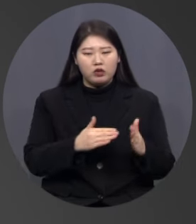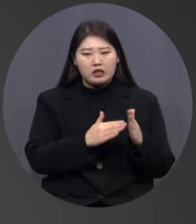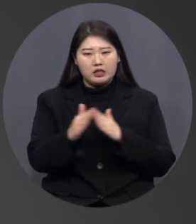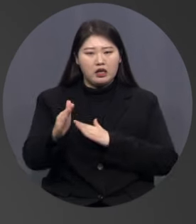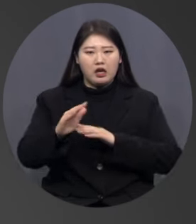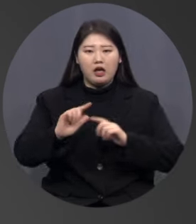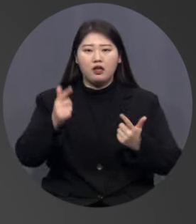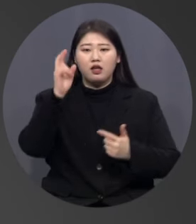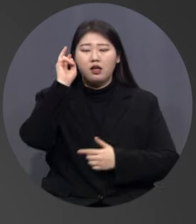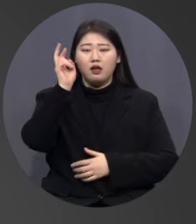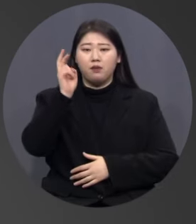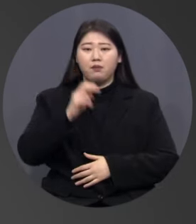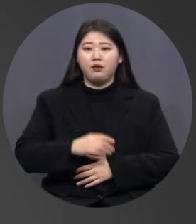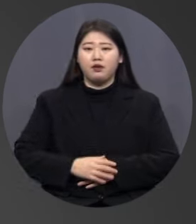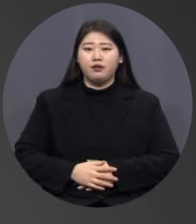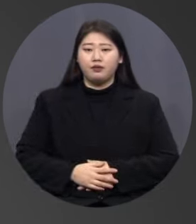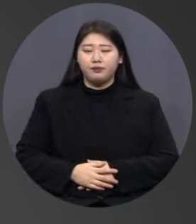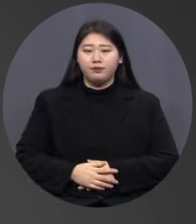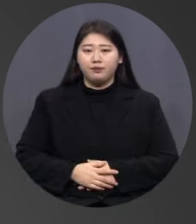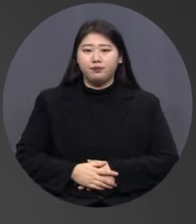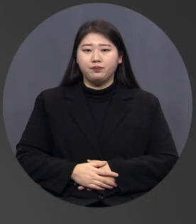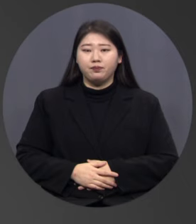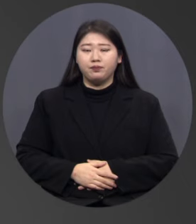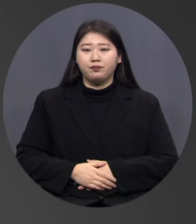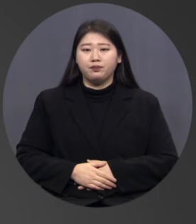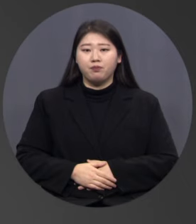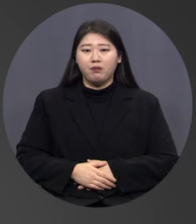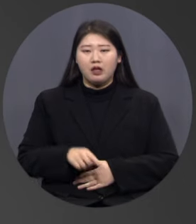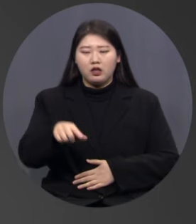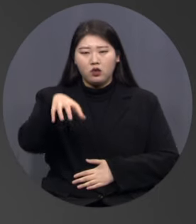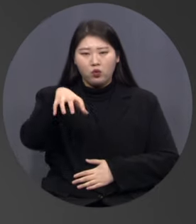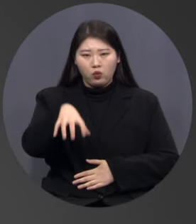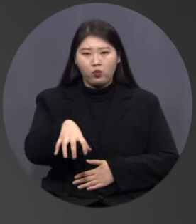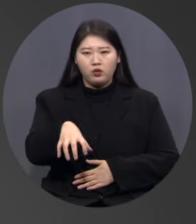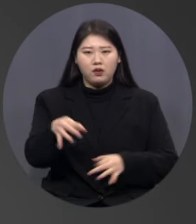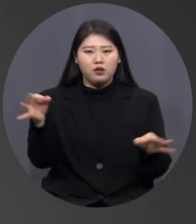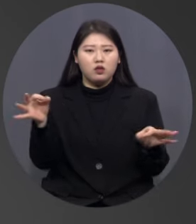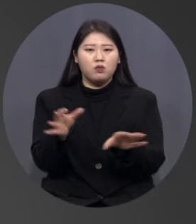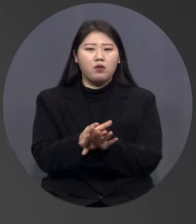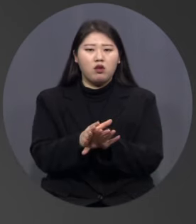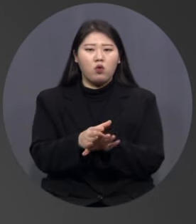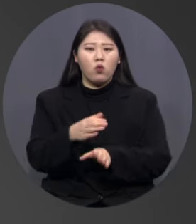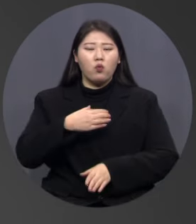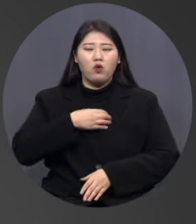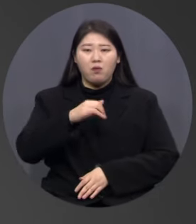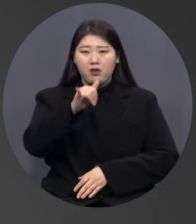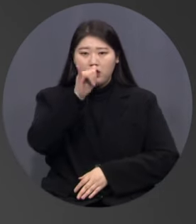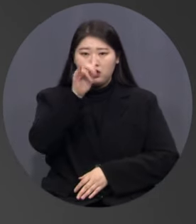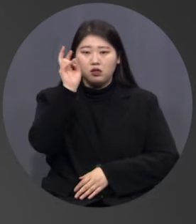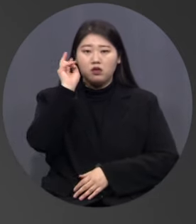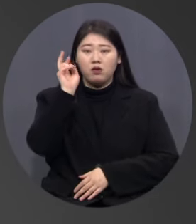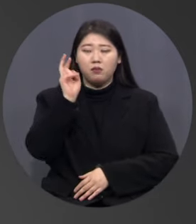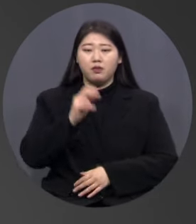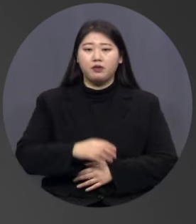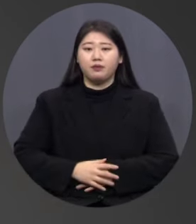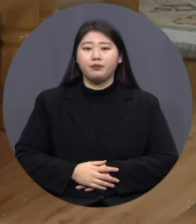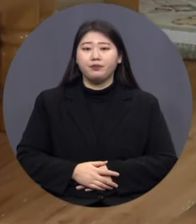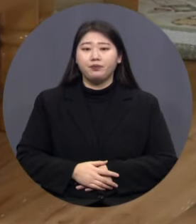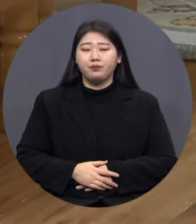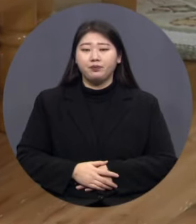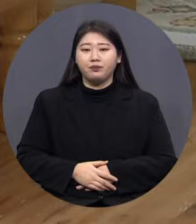해올 가능성이 상당히 많을 것 같아요 그 지역이 소멸될 가능성이 높아지게 될 것으로